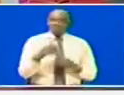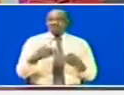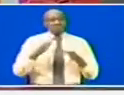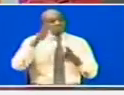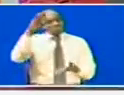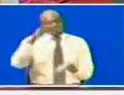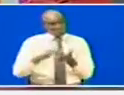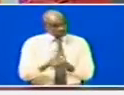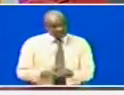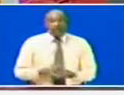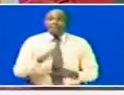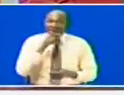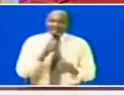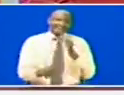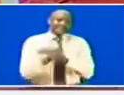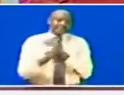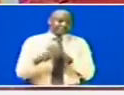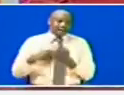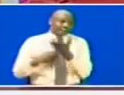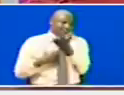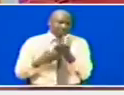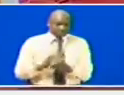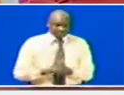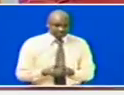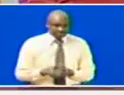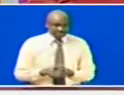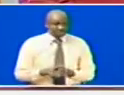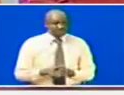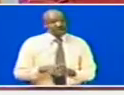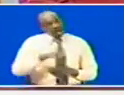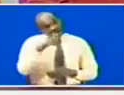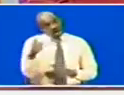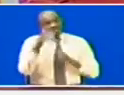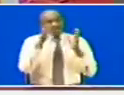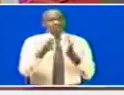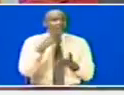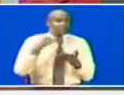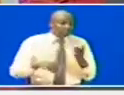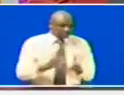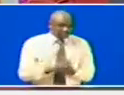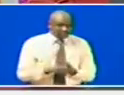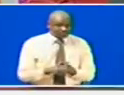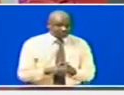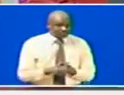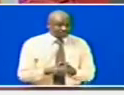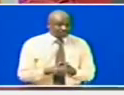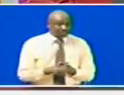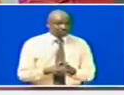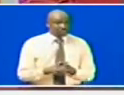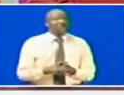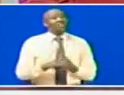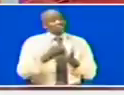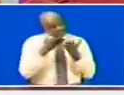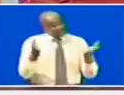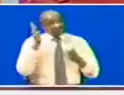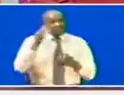imeisha. Mwanaume yuko hatarini anasema Vifa Consult anasema mambo yatabadilika